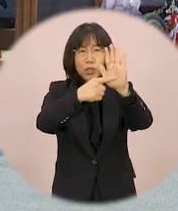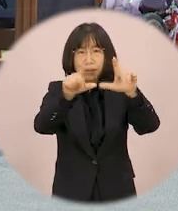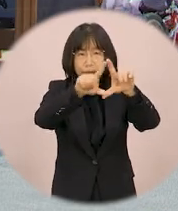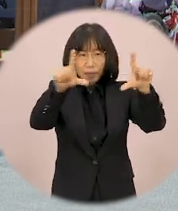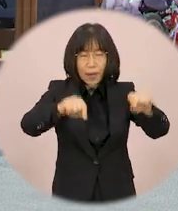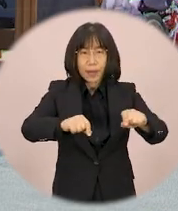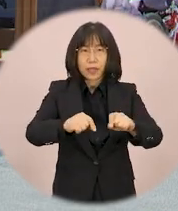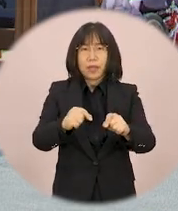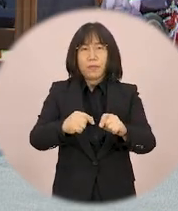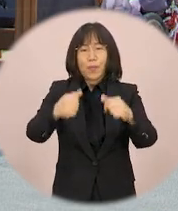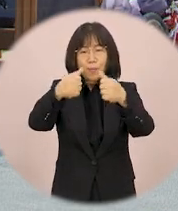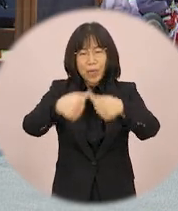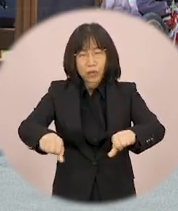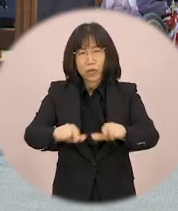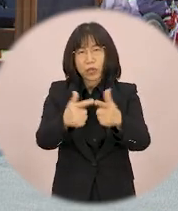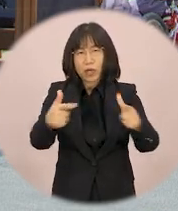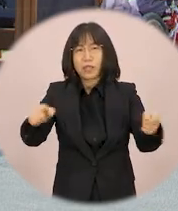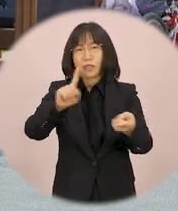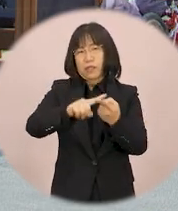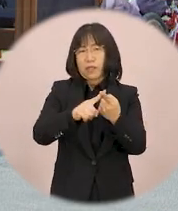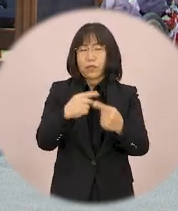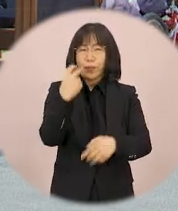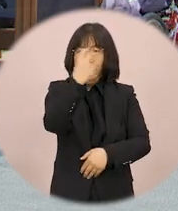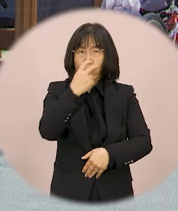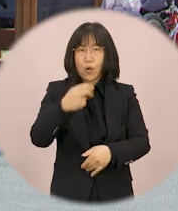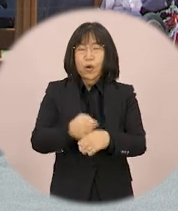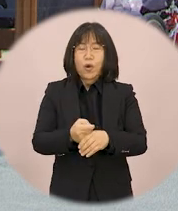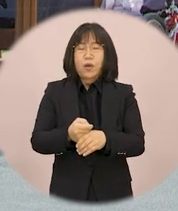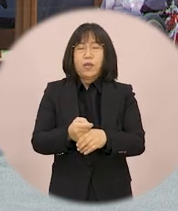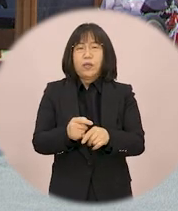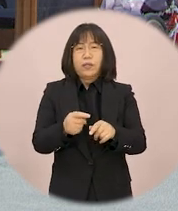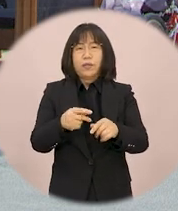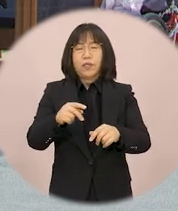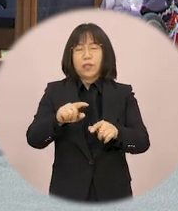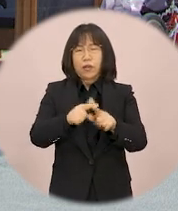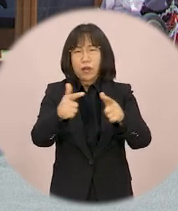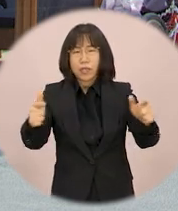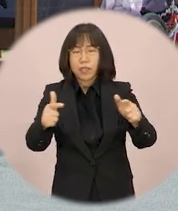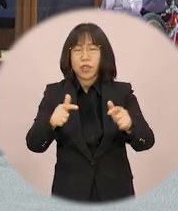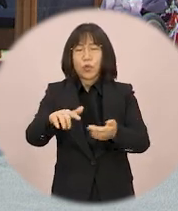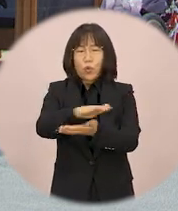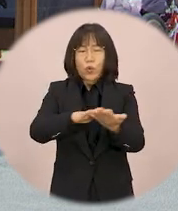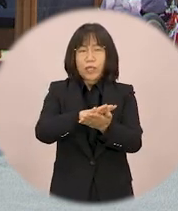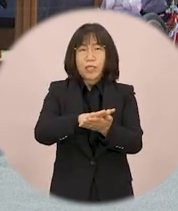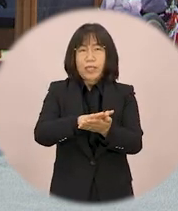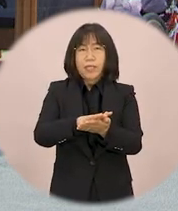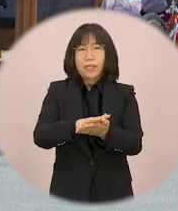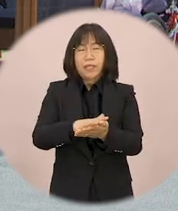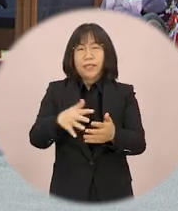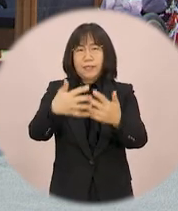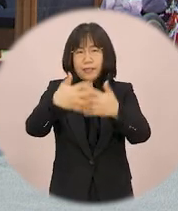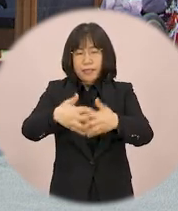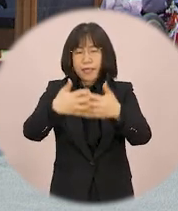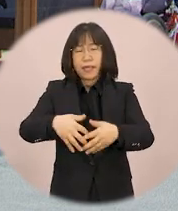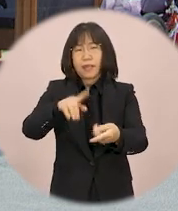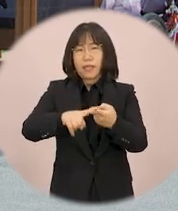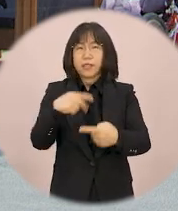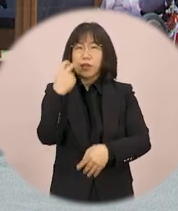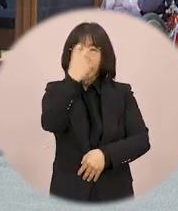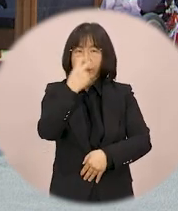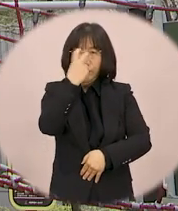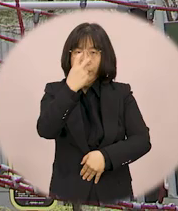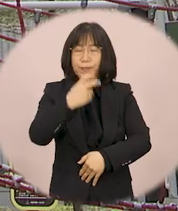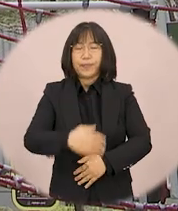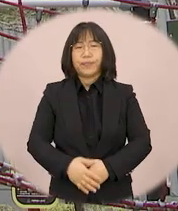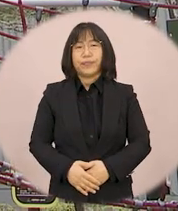위험 물질의 존재 여부 등 공통 점검사항 과 미끄럼틀 시소 그네 등 놀이 9개월 점검 사항을 점검합니다